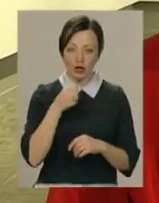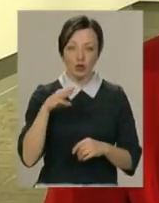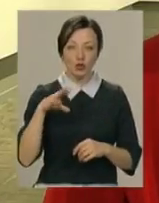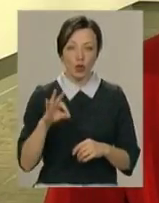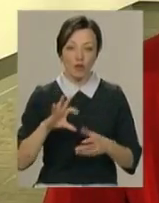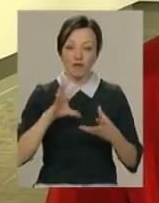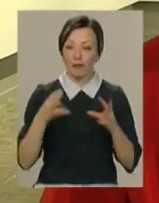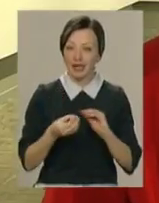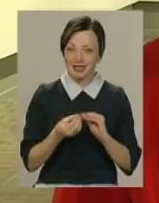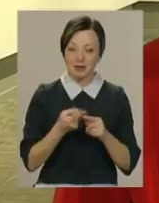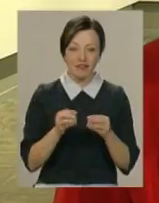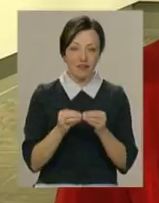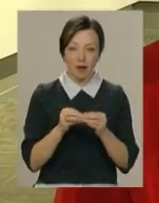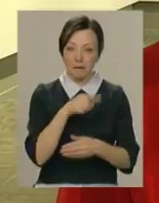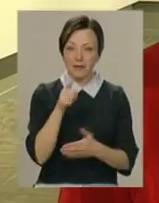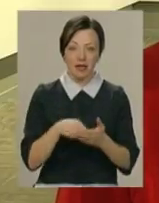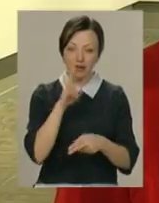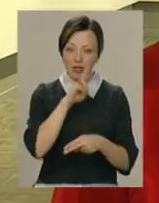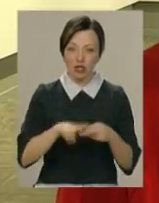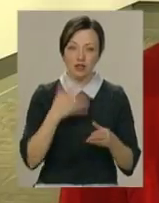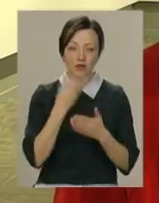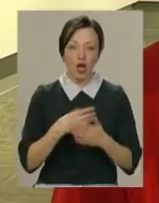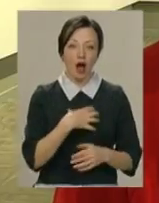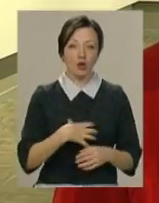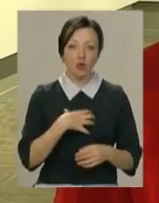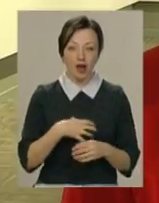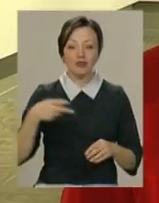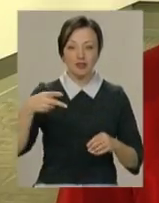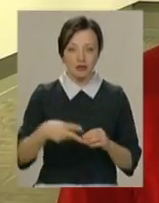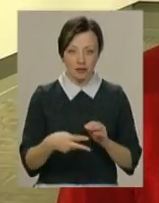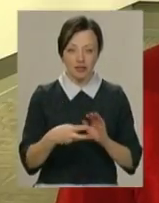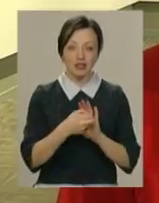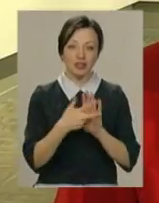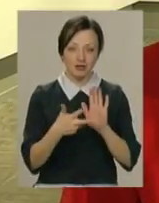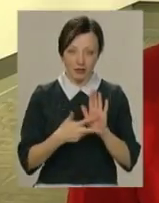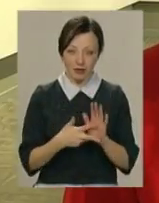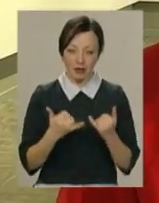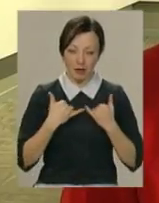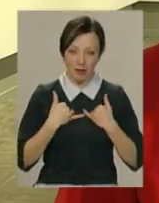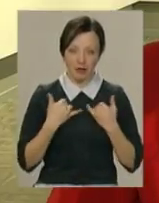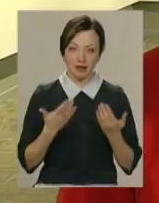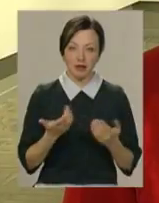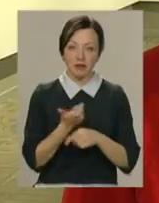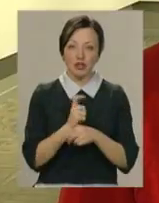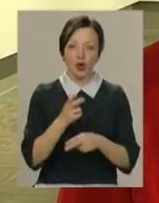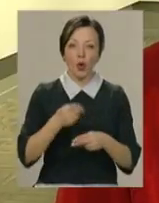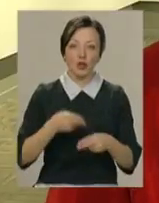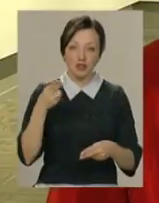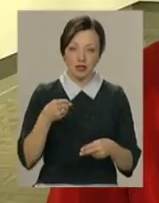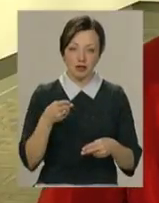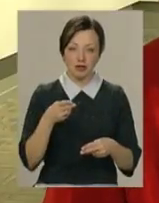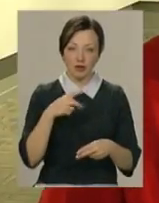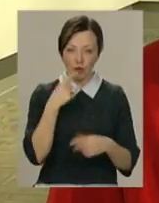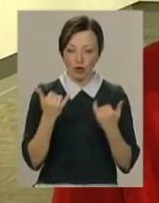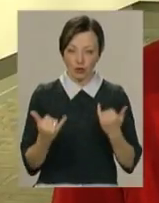в принципі, ці самі питання, вони не втрачають своєї актуальності і для мене звучать ще більш гостріше, коли ми